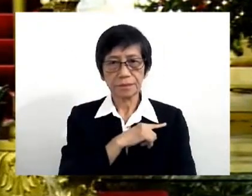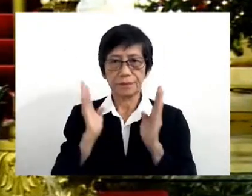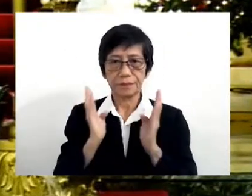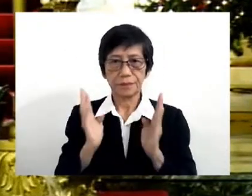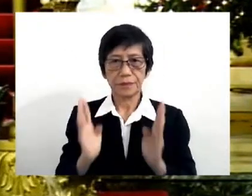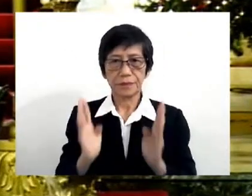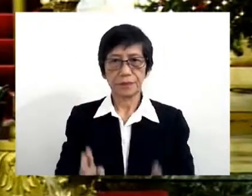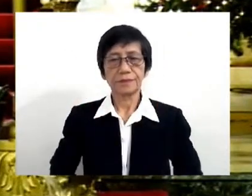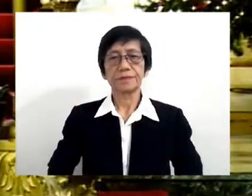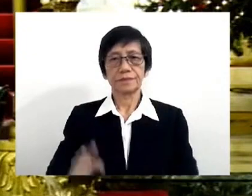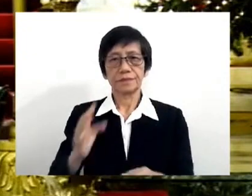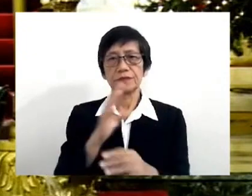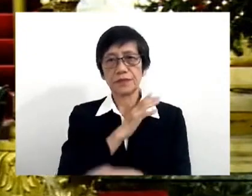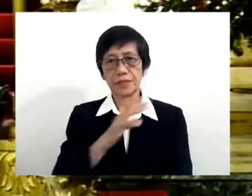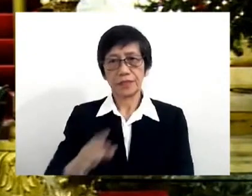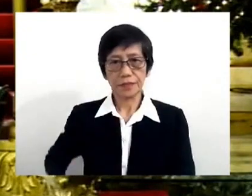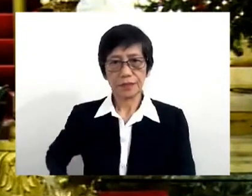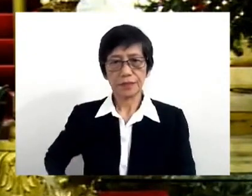Amen.